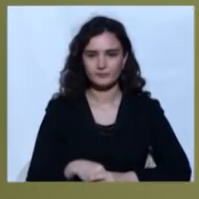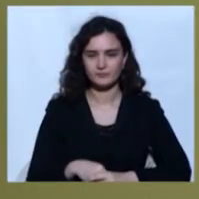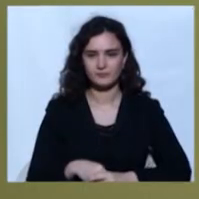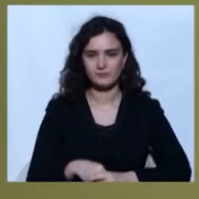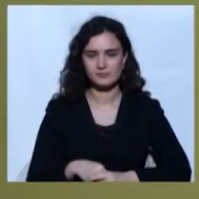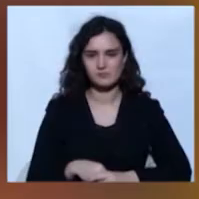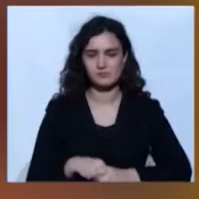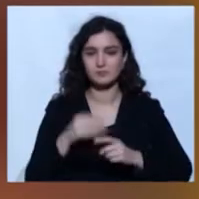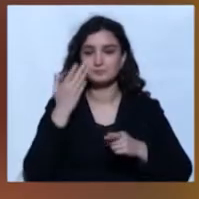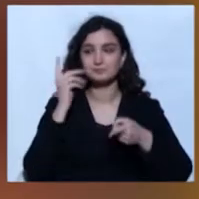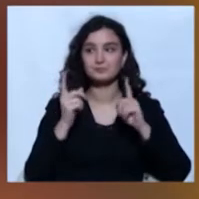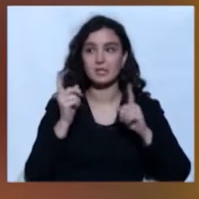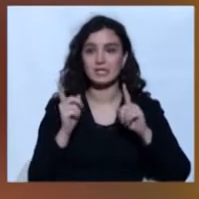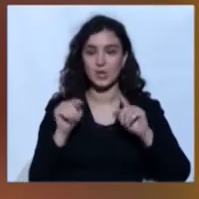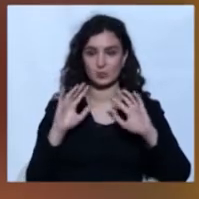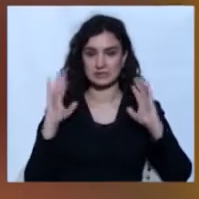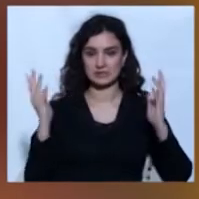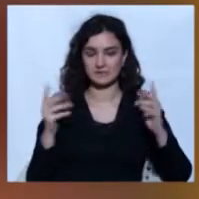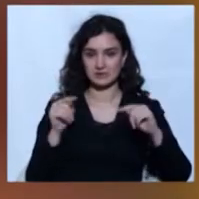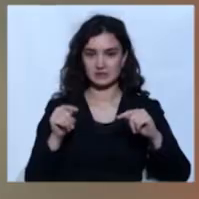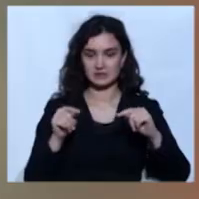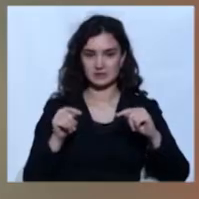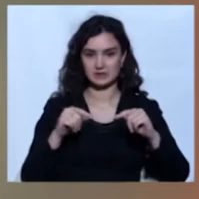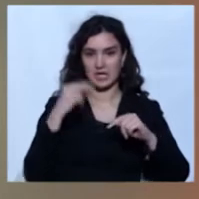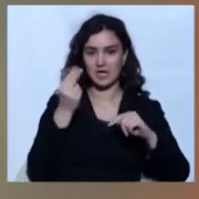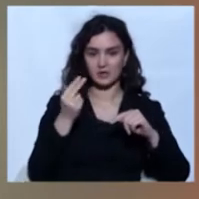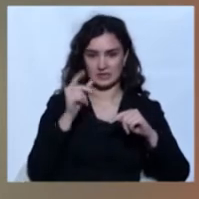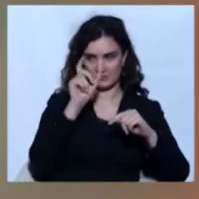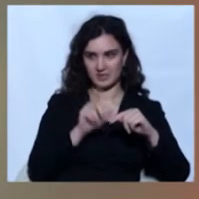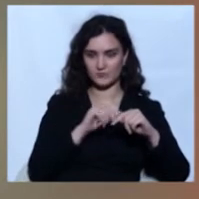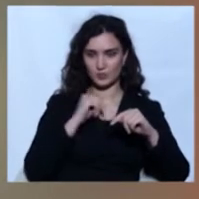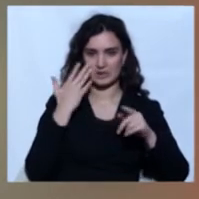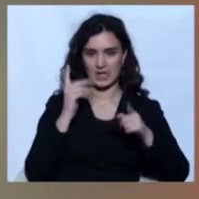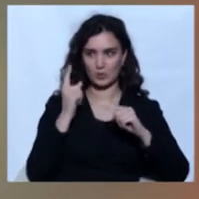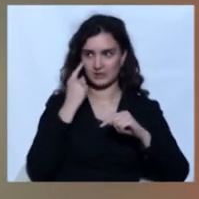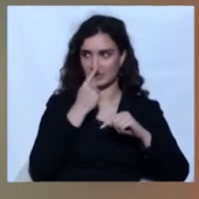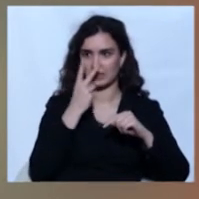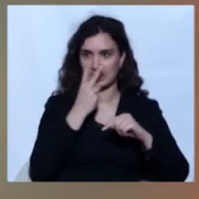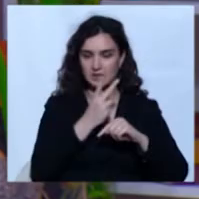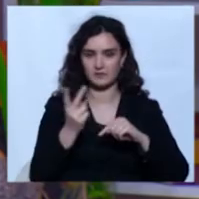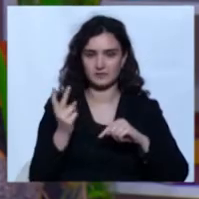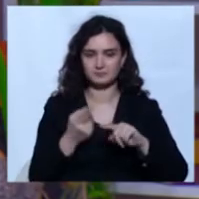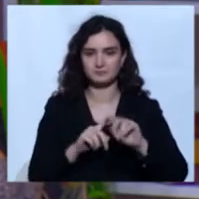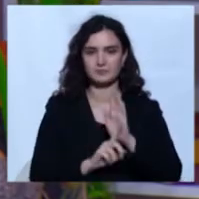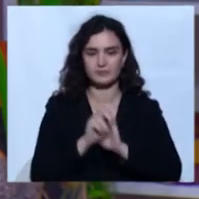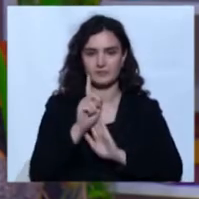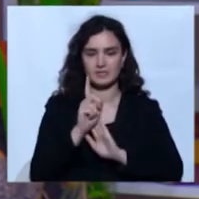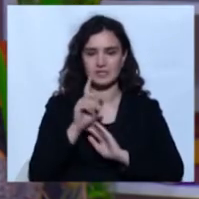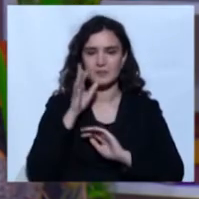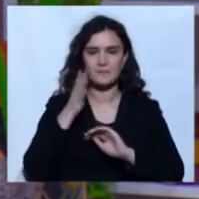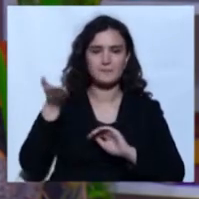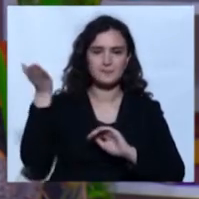რეალური სივრცის ასახვა, ანუ იმ სივრცის ასახვა, რომელსაც ადამიანი რეალურად თვალით ხედავს, იწყება